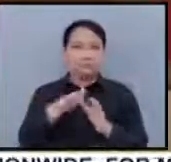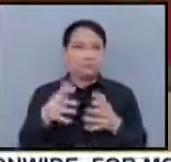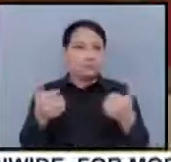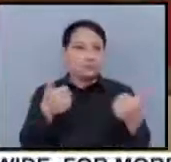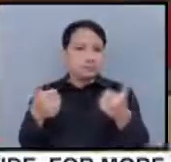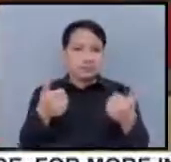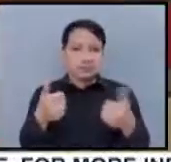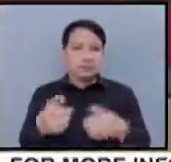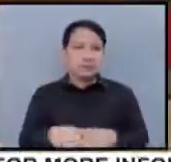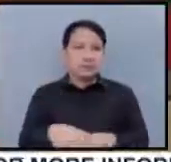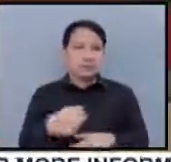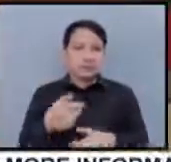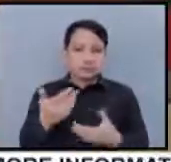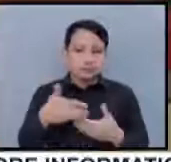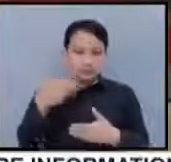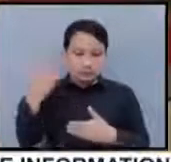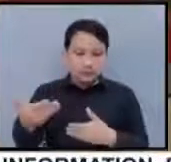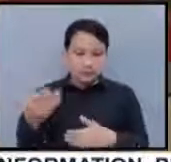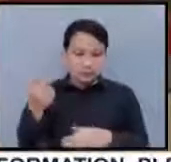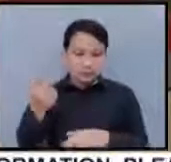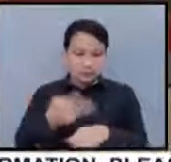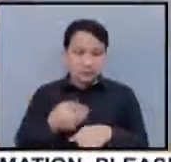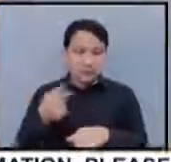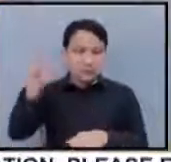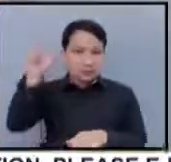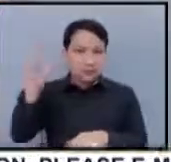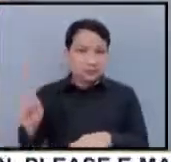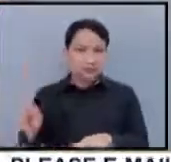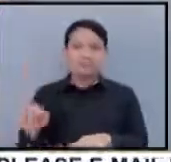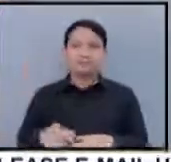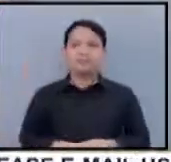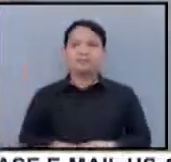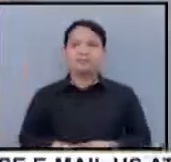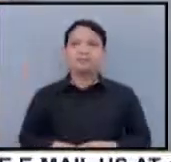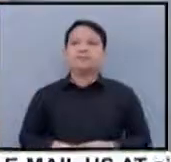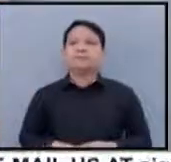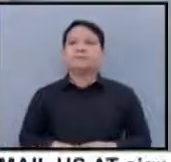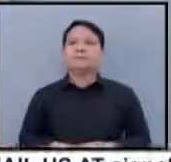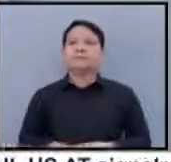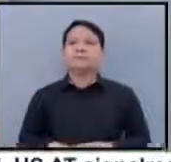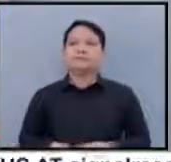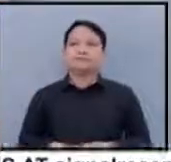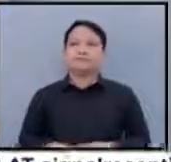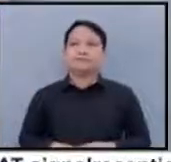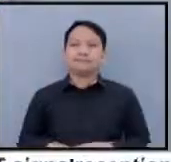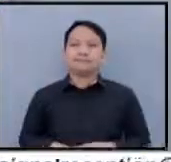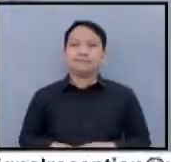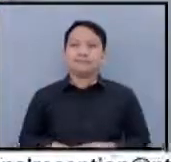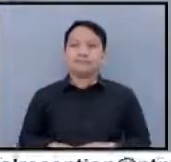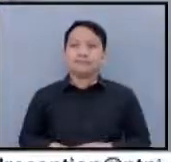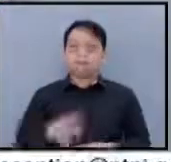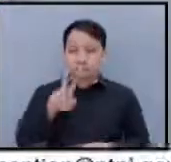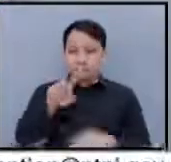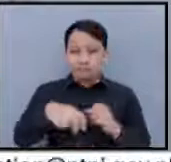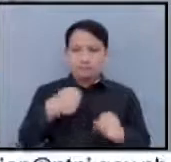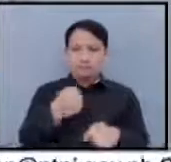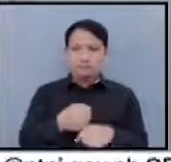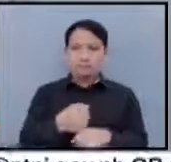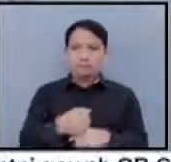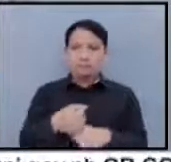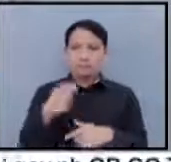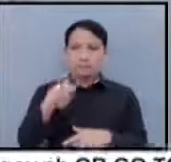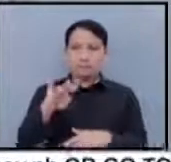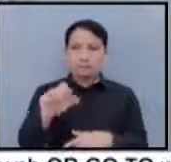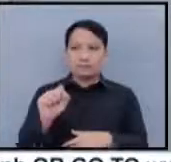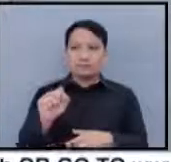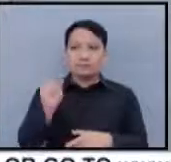from now, 2024 yung sa Italy naman po na eto po yung parang every 2 years po kasi itong Club World Championship. So kailangan po